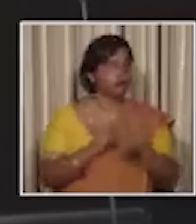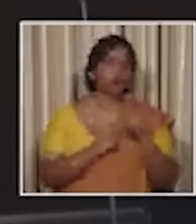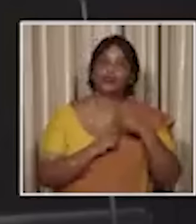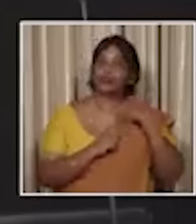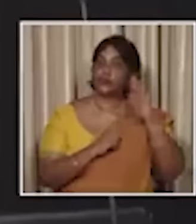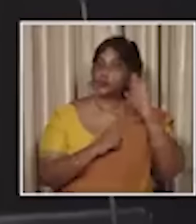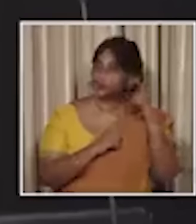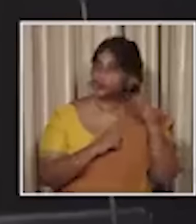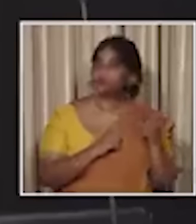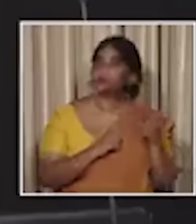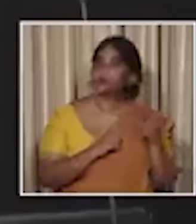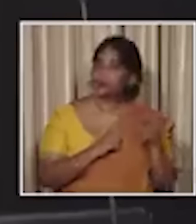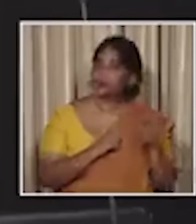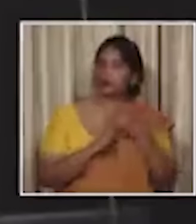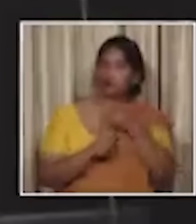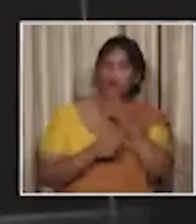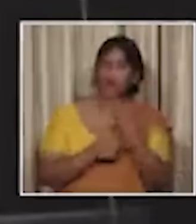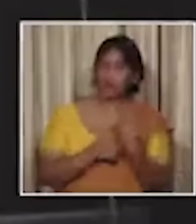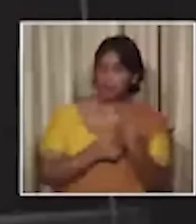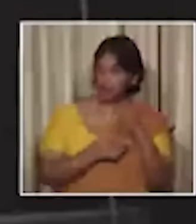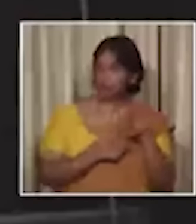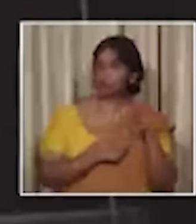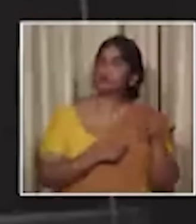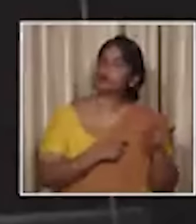உறுப்பினர்களுடைய ஆலோசனைகளை பெறுகிறோம் என்றார்.